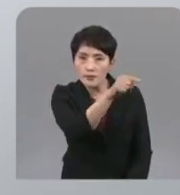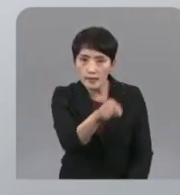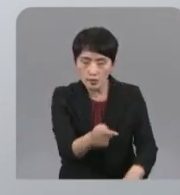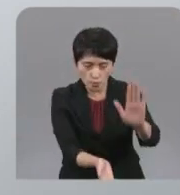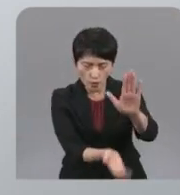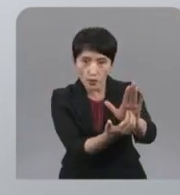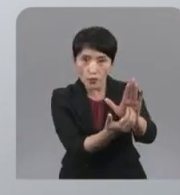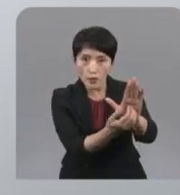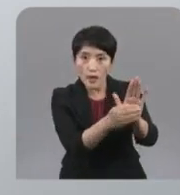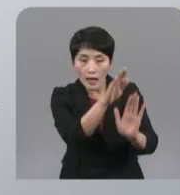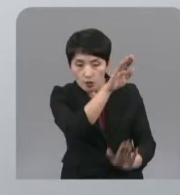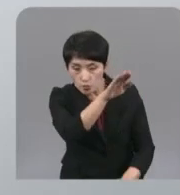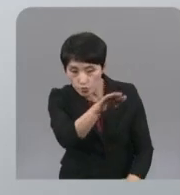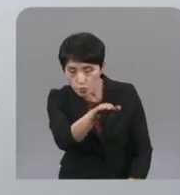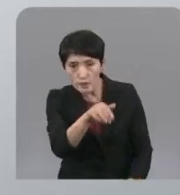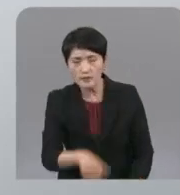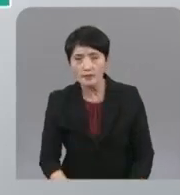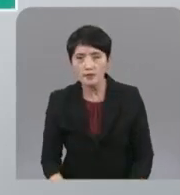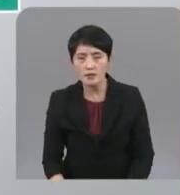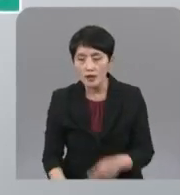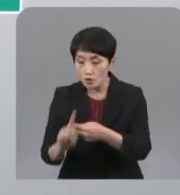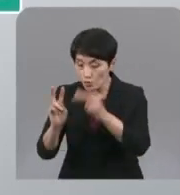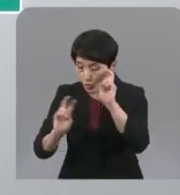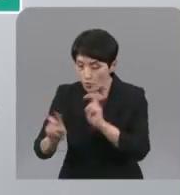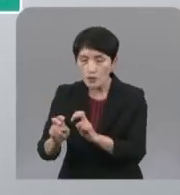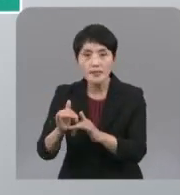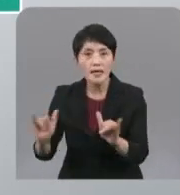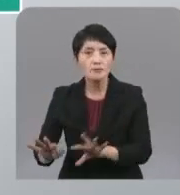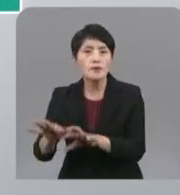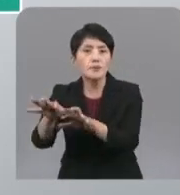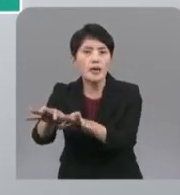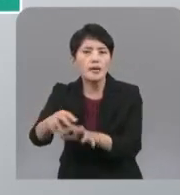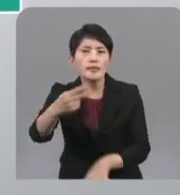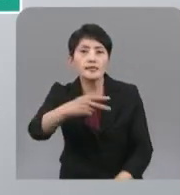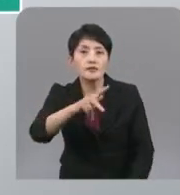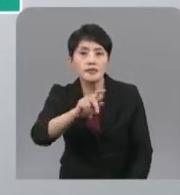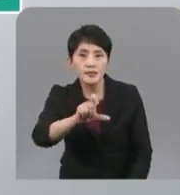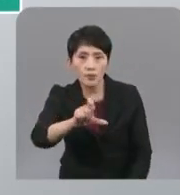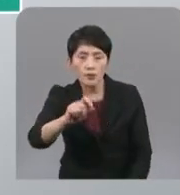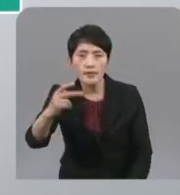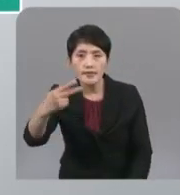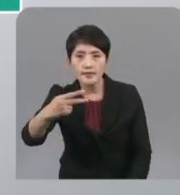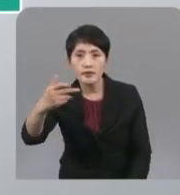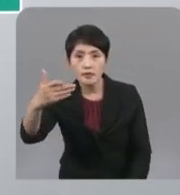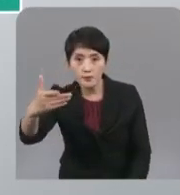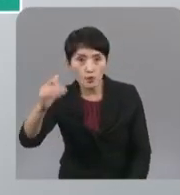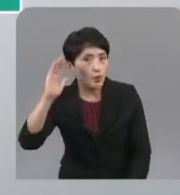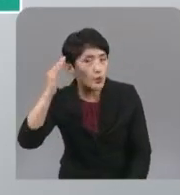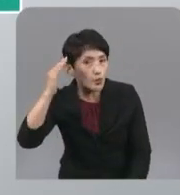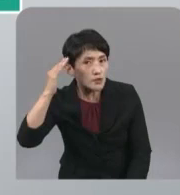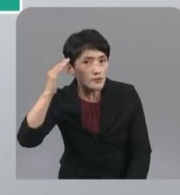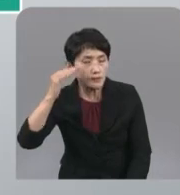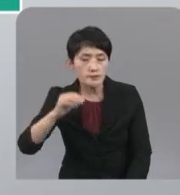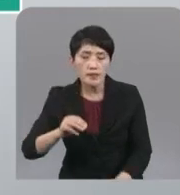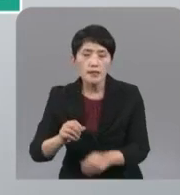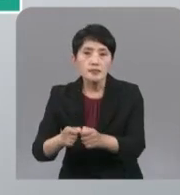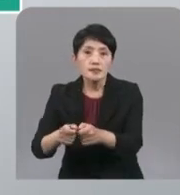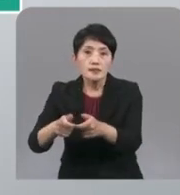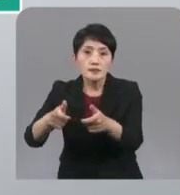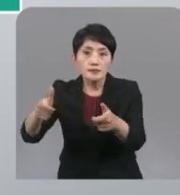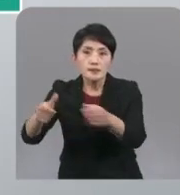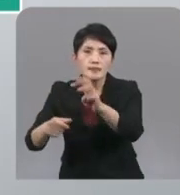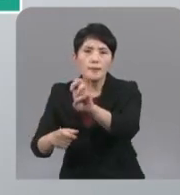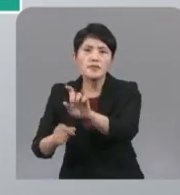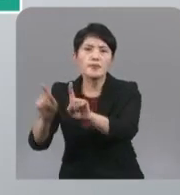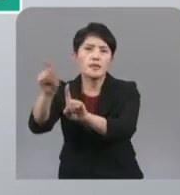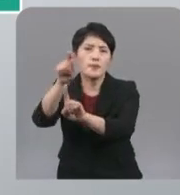đến 49% là do ảnh hưởng từ đô thị hóa tỷ lệ dân số tại thành phố lớn giảm dần sau khi đạt đỉnh vào những năm 1990 với